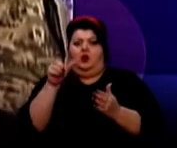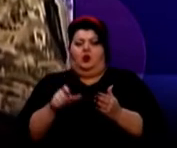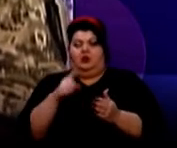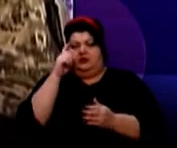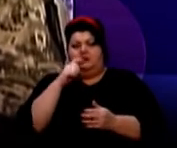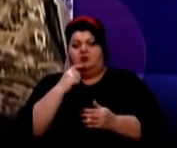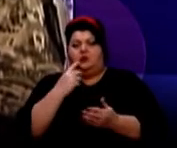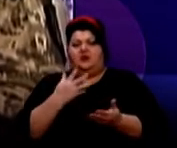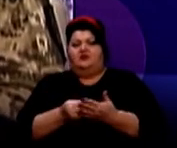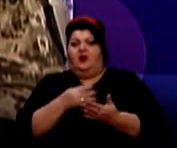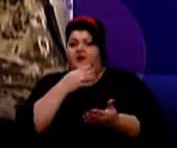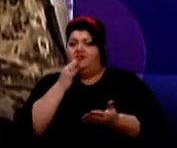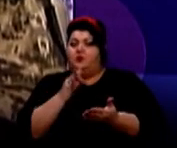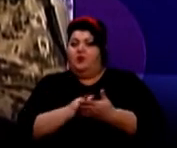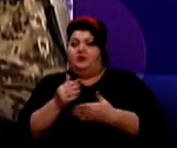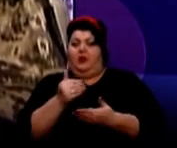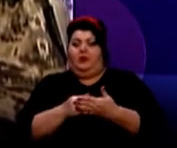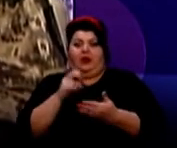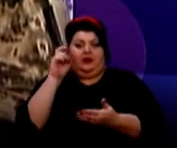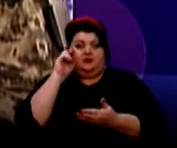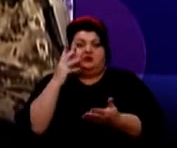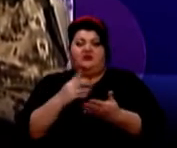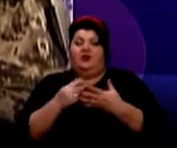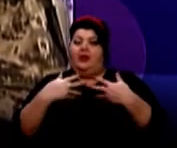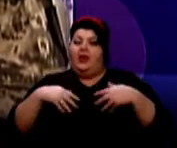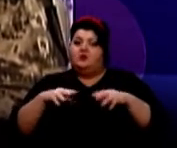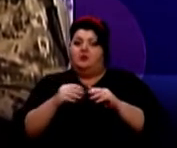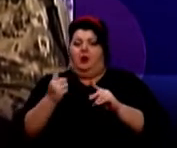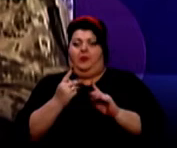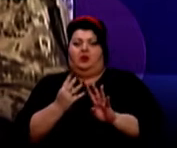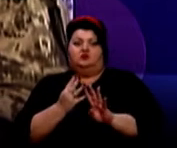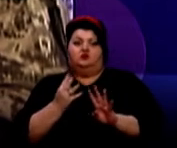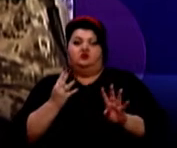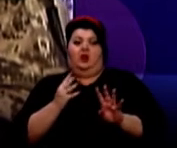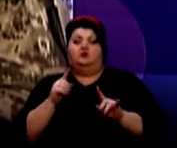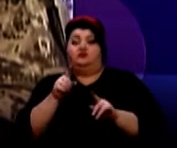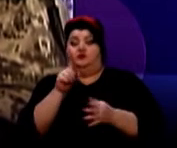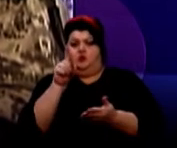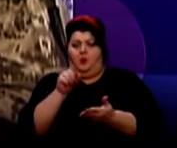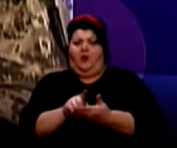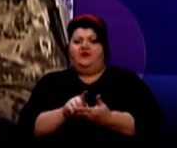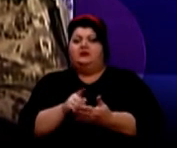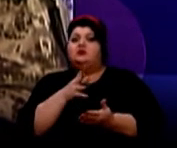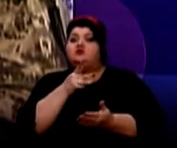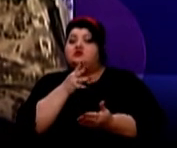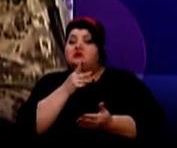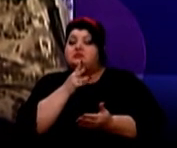розуміє своєї відповідальності перед державою, перед своєю сім'єю, в першу чергу, що він повинен в часи,